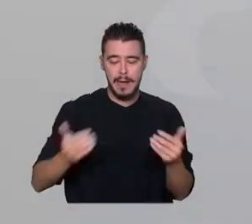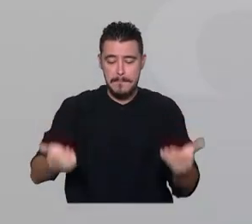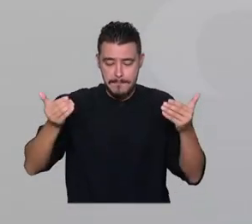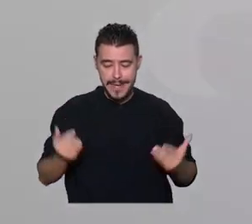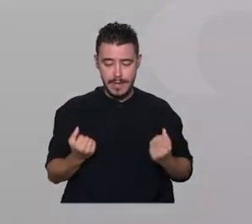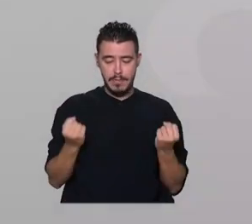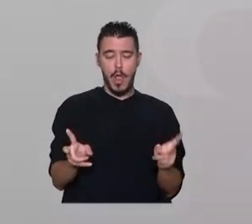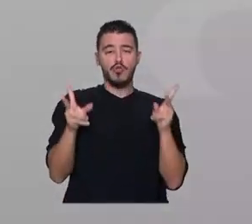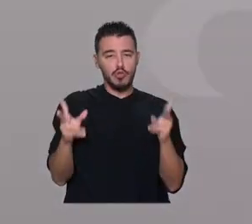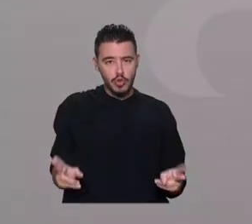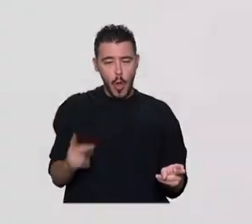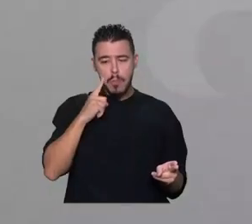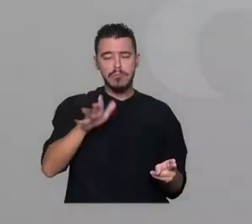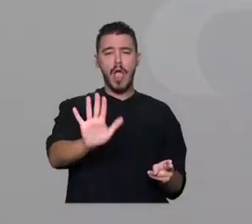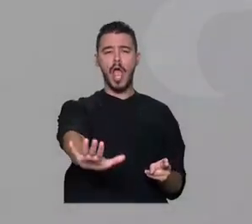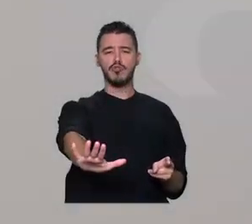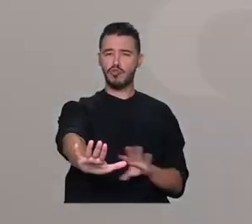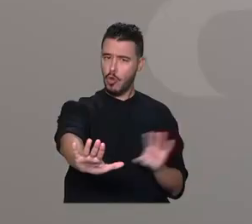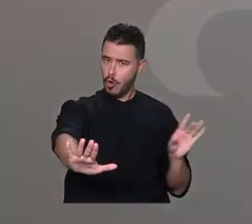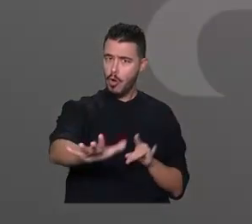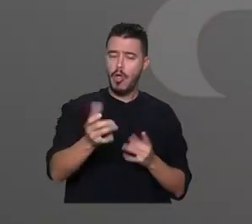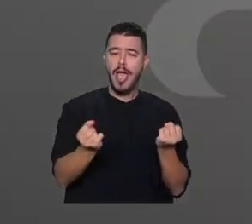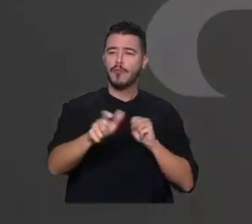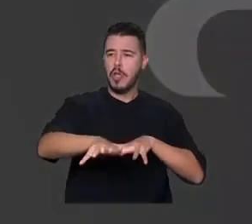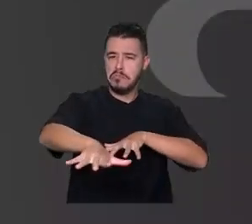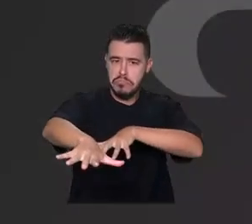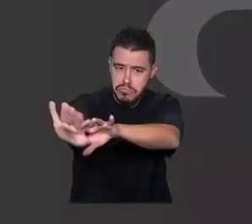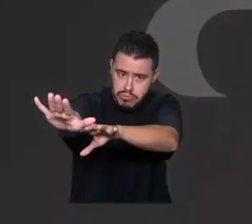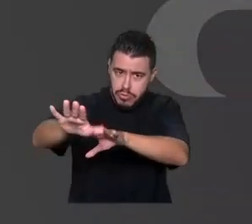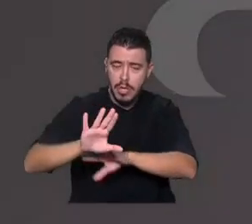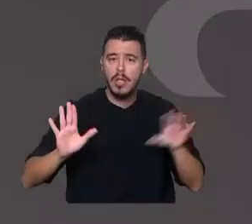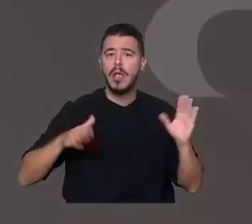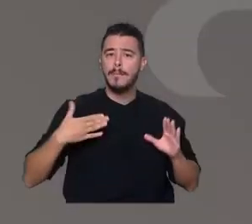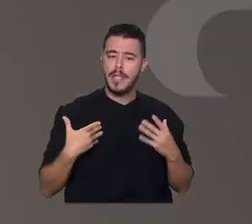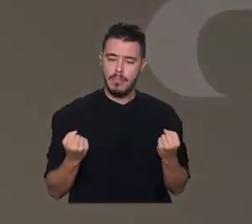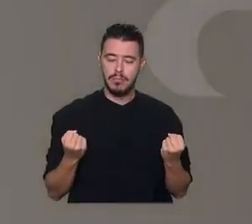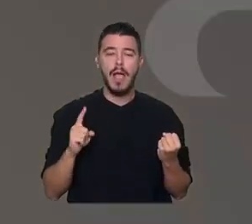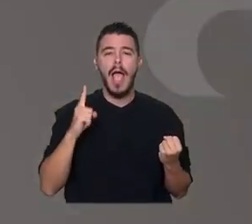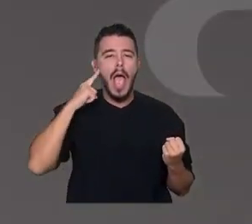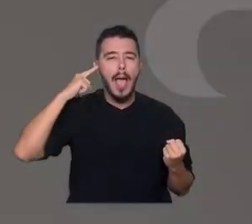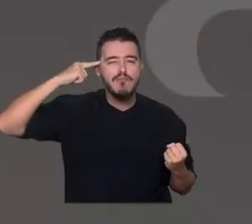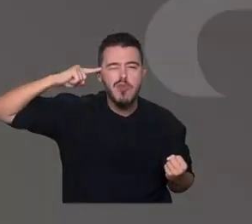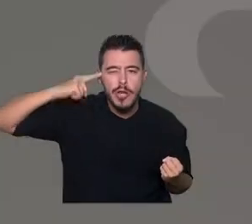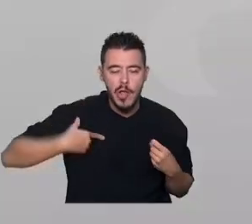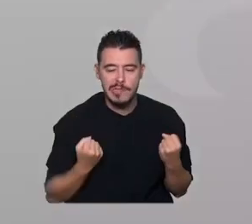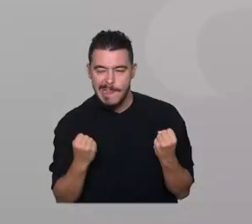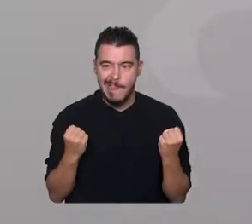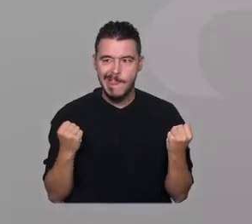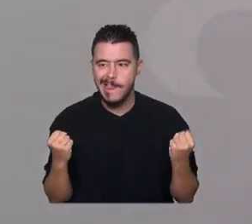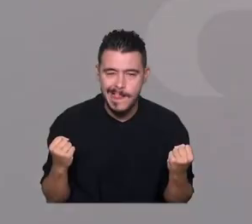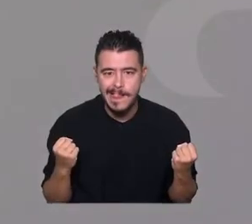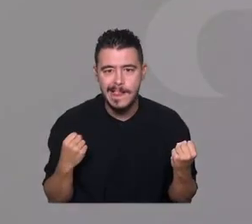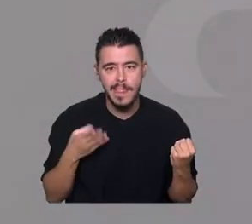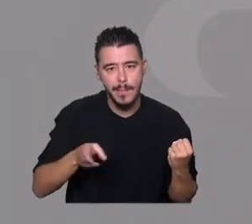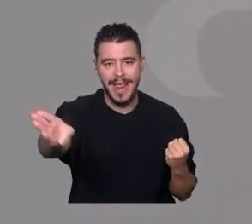γραμμές κάθετα και να έχει αρκετό χώρο μπροστά του να φύγει από τις γραμμές, αλλά μπαίνει μέσα, σου λέει τσούκου τσούκου θα περάσω. Όχι, υπάρχει φανάρι, Νίκο,